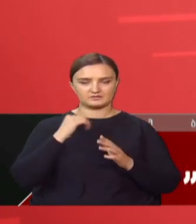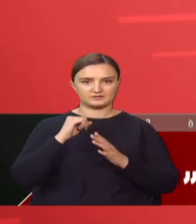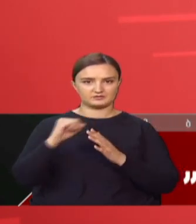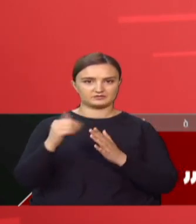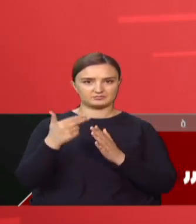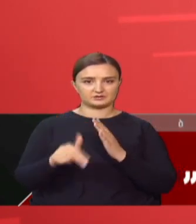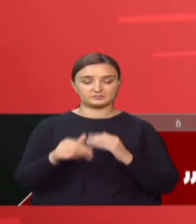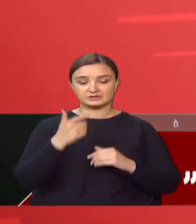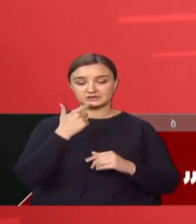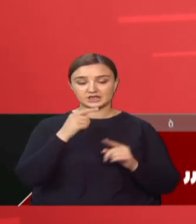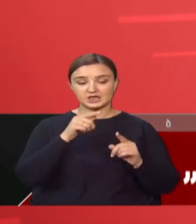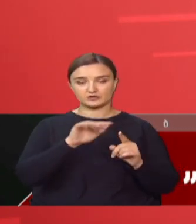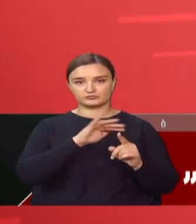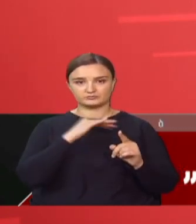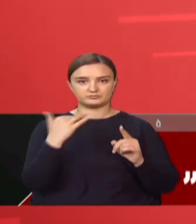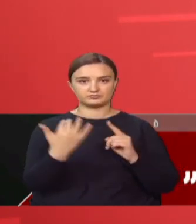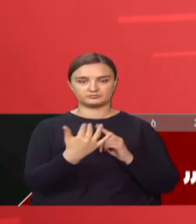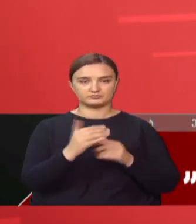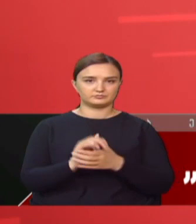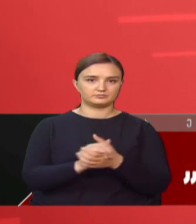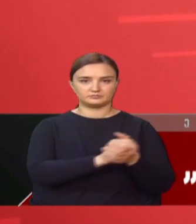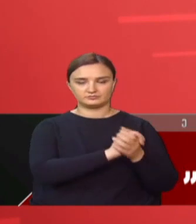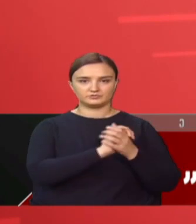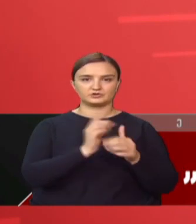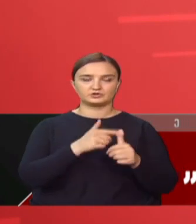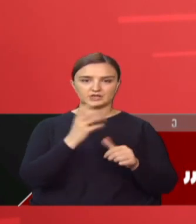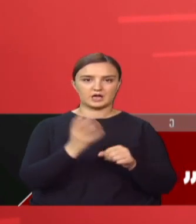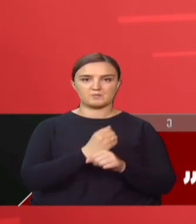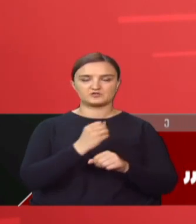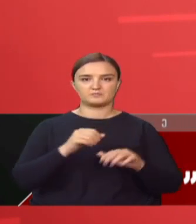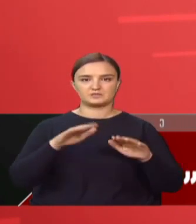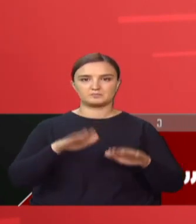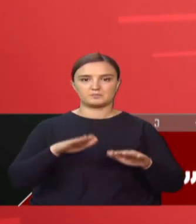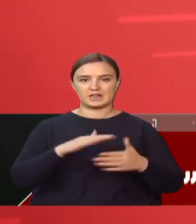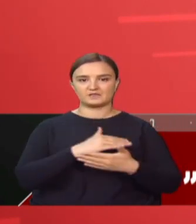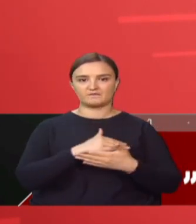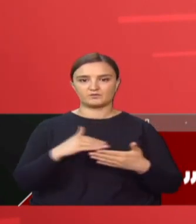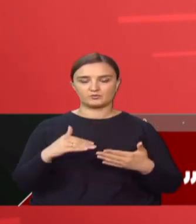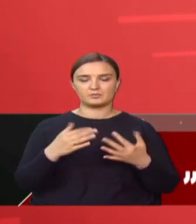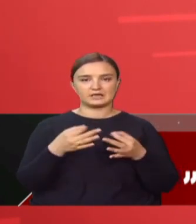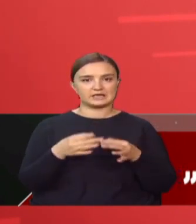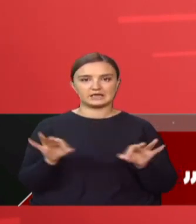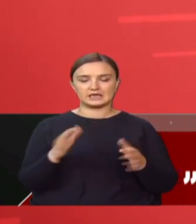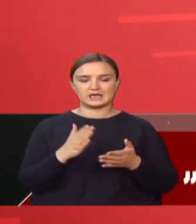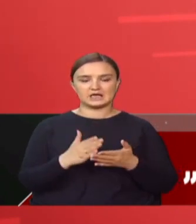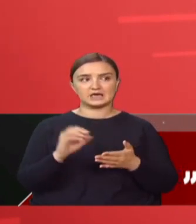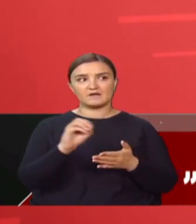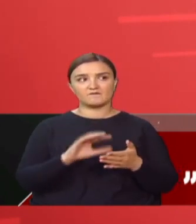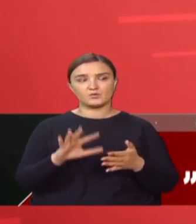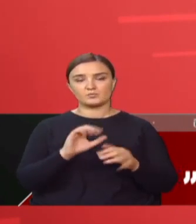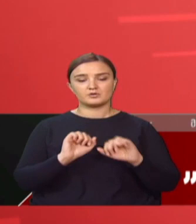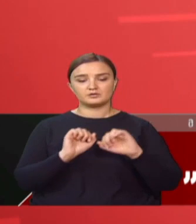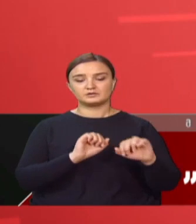გარშემო შევქმენით გამარჯვების პლატფორმა, რომელიც ღია ყველა პროდასალური ოპოზიციური ძალისთვის, მათ